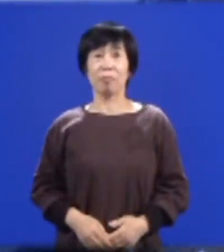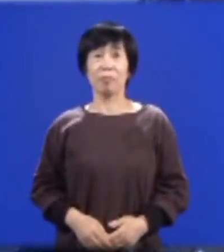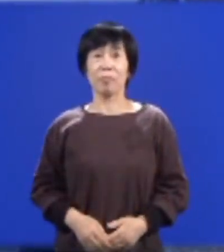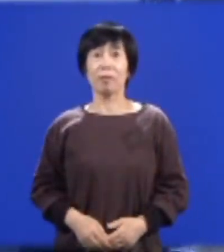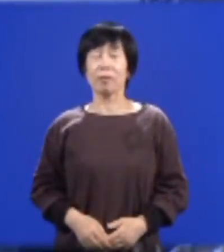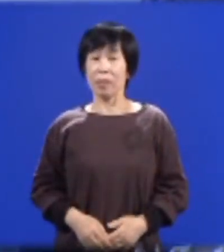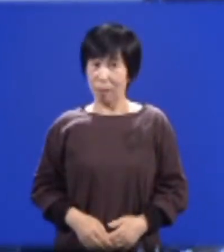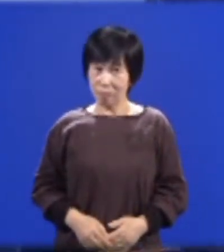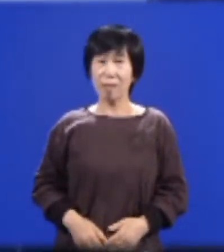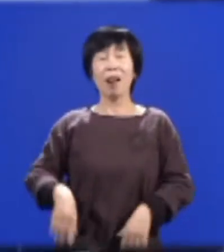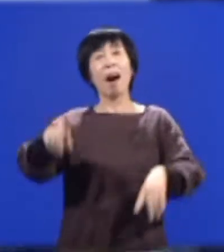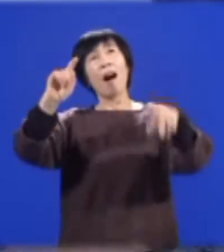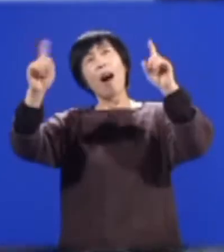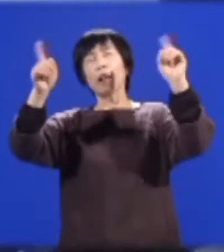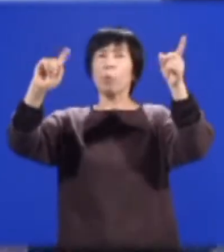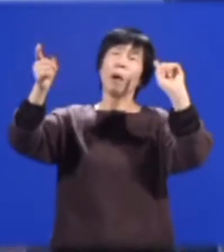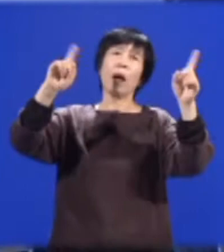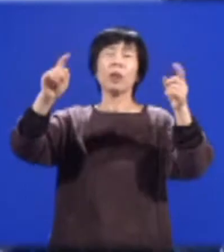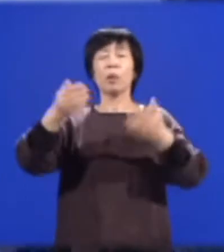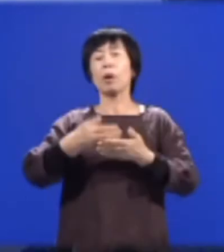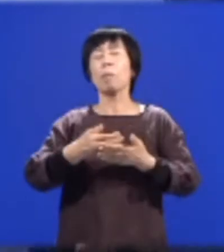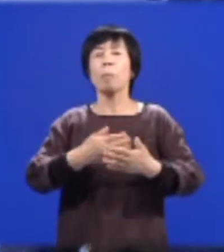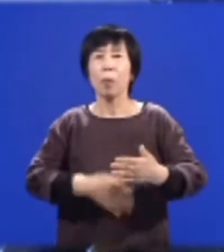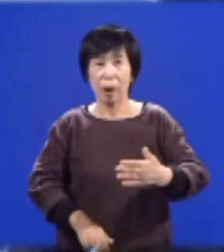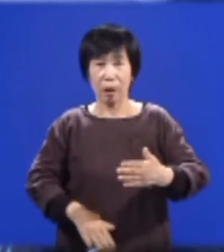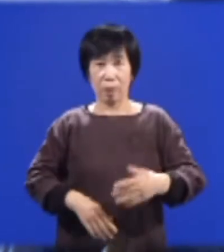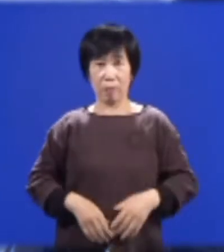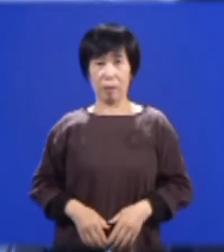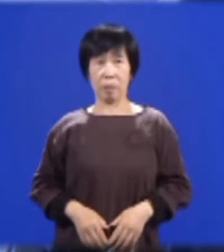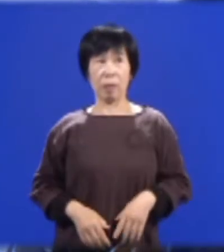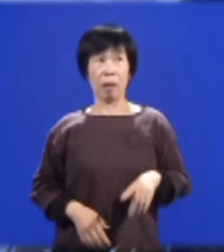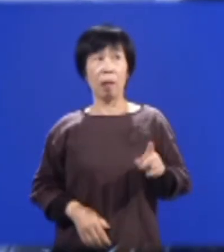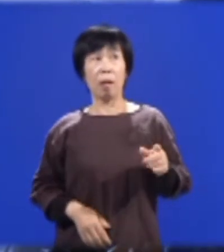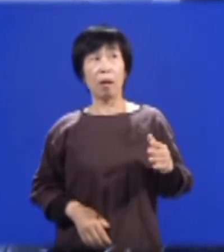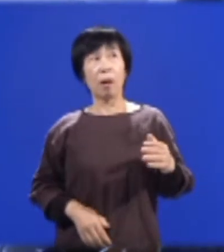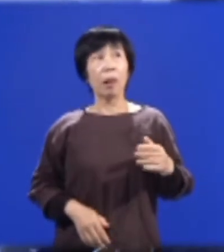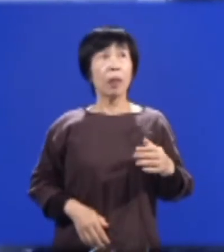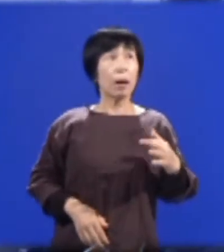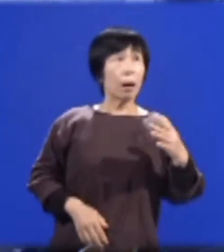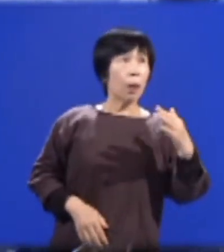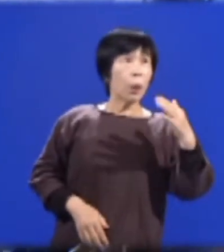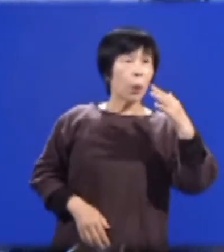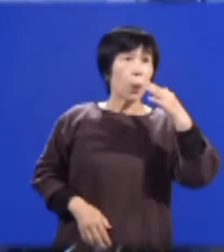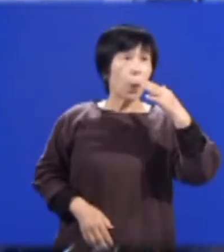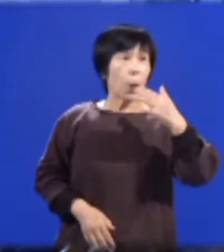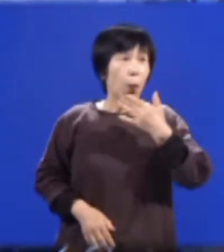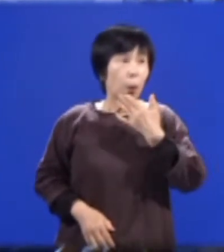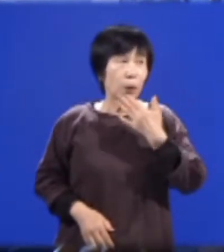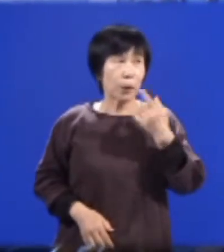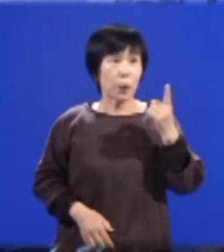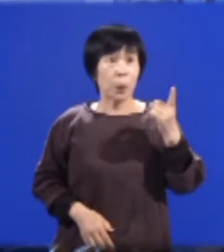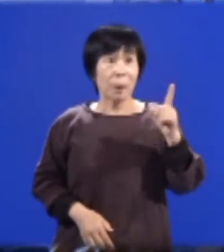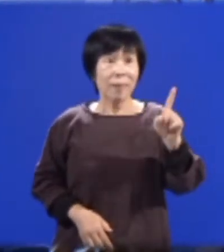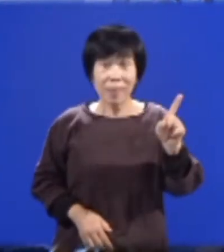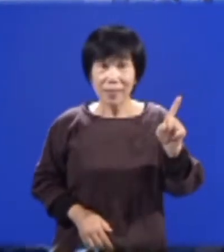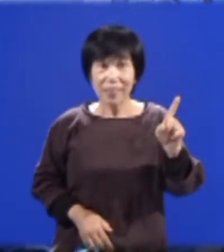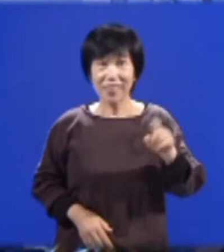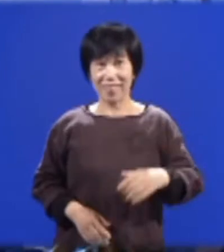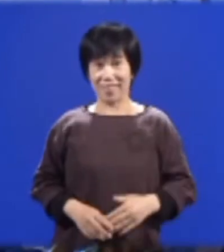あー、いっぱい遊んだのにお腹が空いてきたわ。あ、いい匂いがする